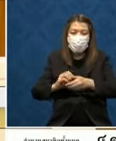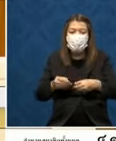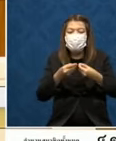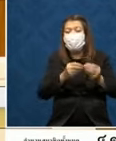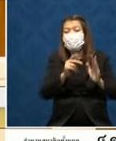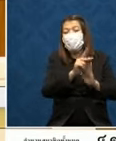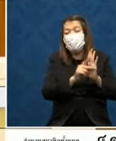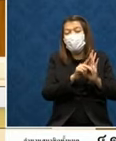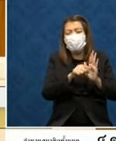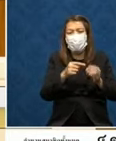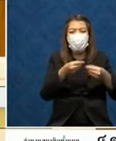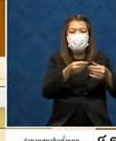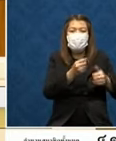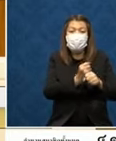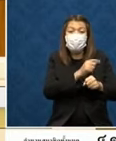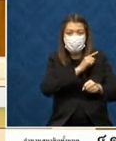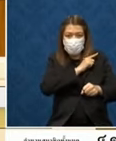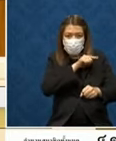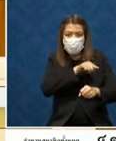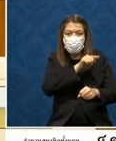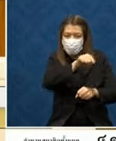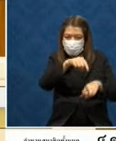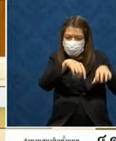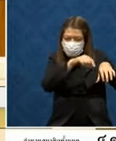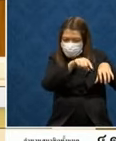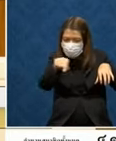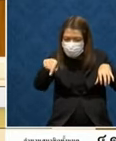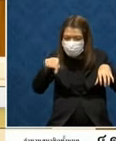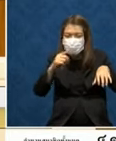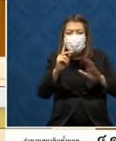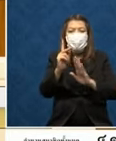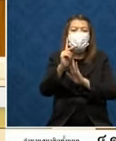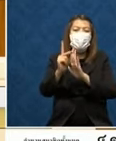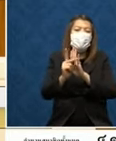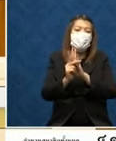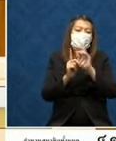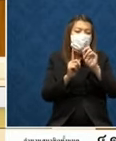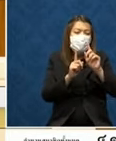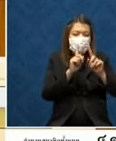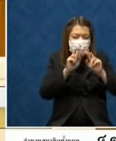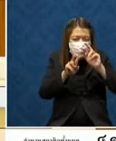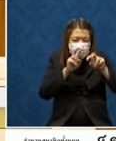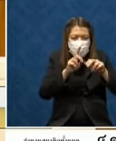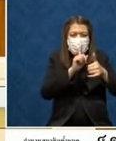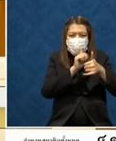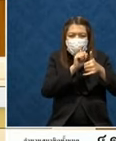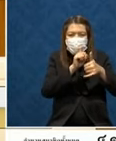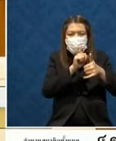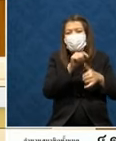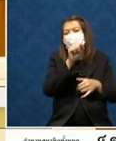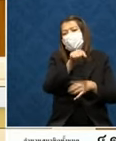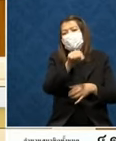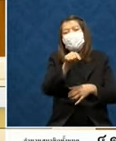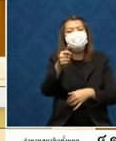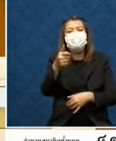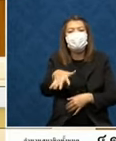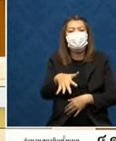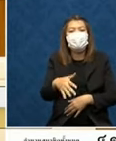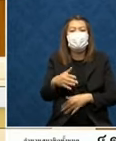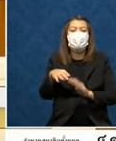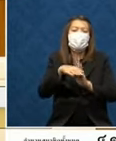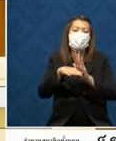หมายผมก็ให้ทุกคนทุกหน่วยงานที่เกี่ยวข้องในเรื่องกฎหมายเนี่ยเข้ามาสอบสวนด้วยกันผมสั่งท่านไม่ได้อยู่แล้วเป็นเรื่องของ